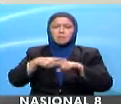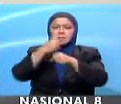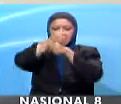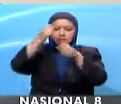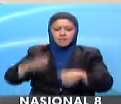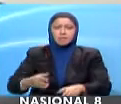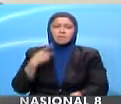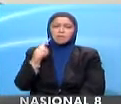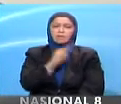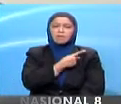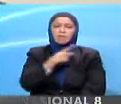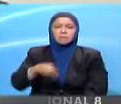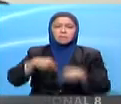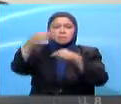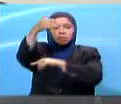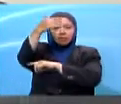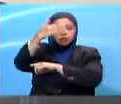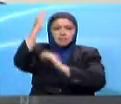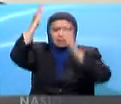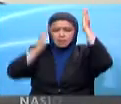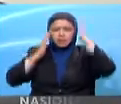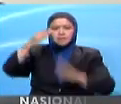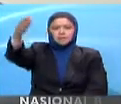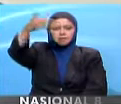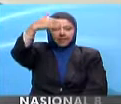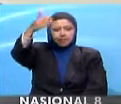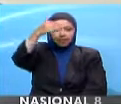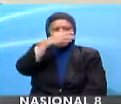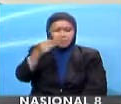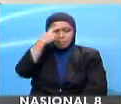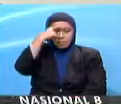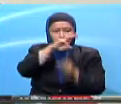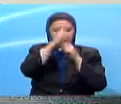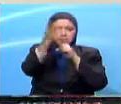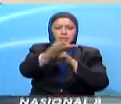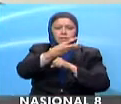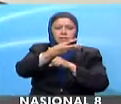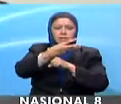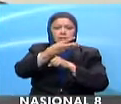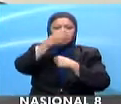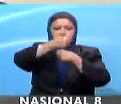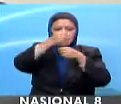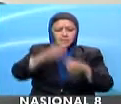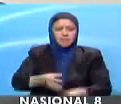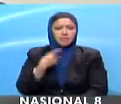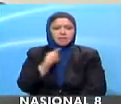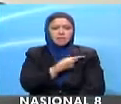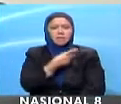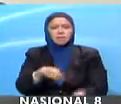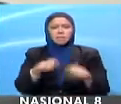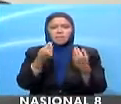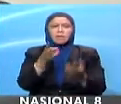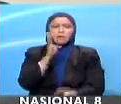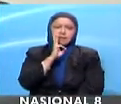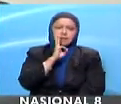untuk memudahkan pengecaman jemaah haji. Begitu juga untuk kebajikan petugas, kita membekalkan dengan keperluan mineral water.